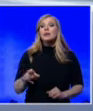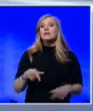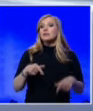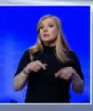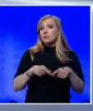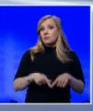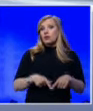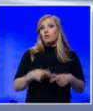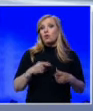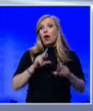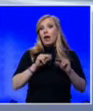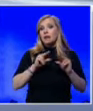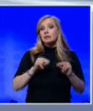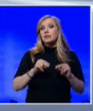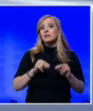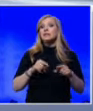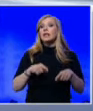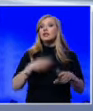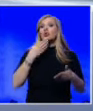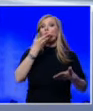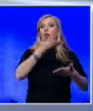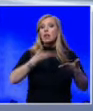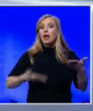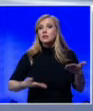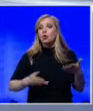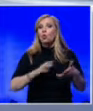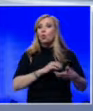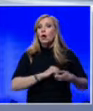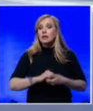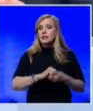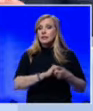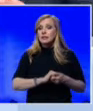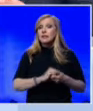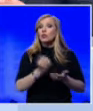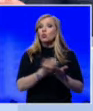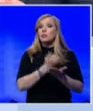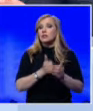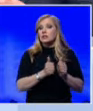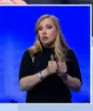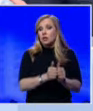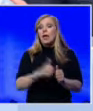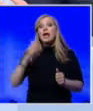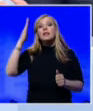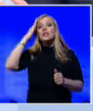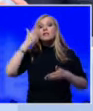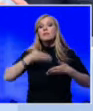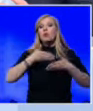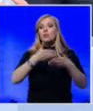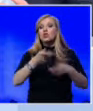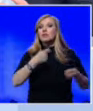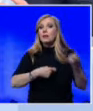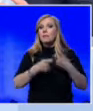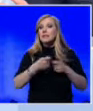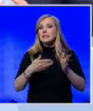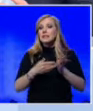държавните помощи за бизнеса. Ето какво казва днес доклада си Организацията за икономическо сътрудничество. Държавните помощи за бизнеса заради високите цени на